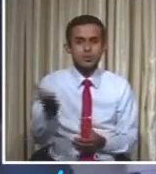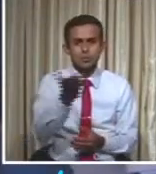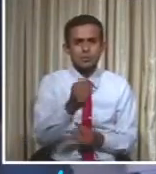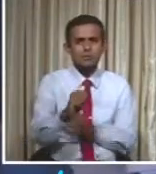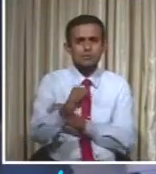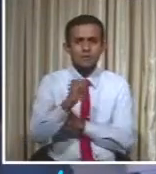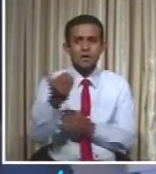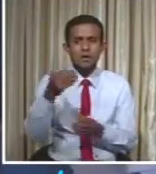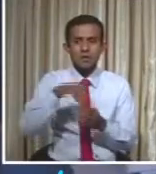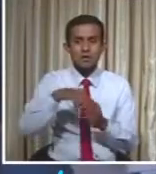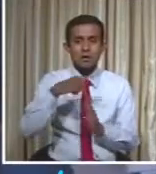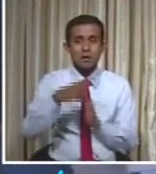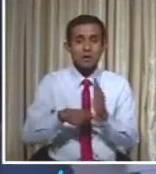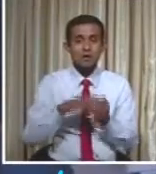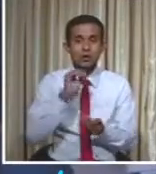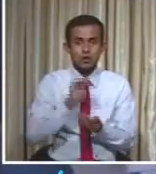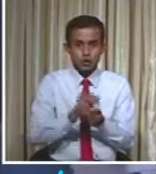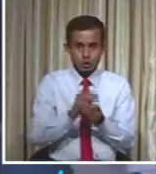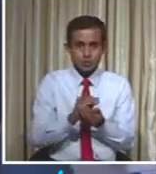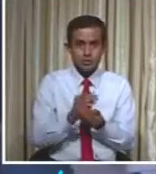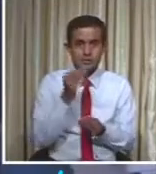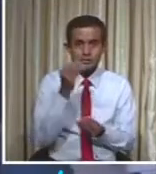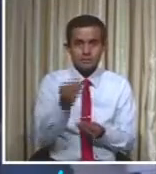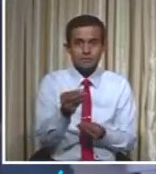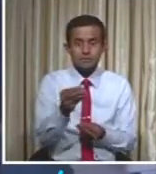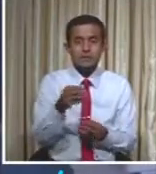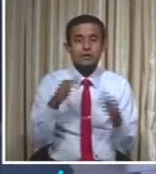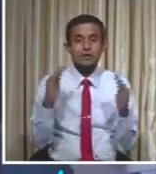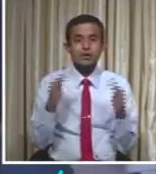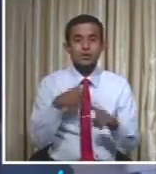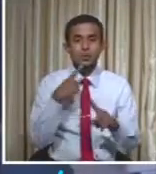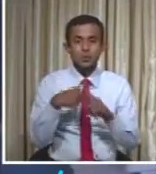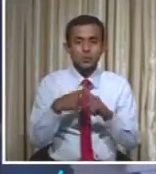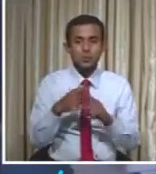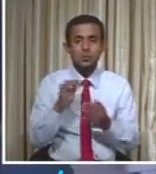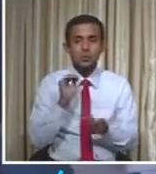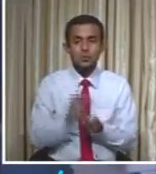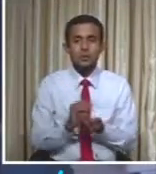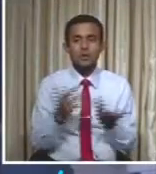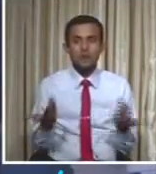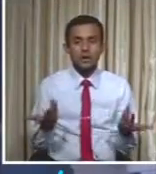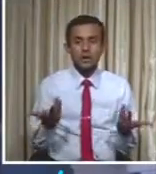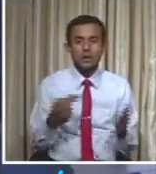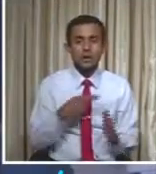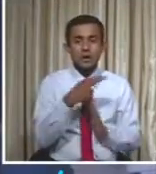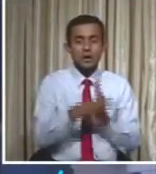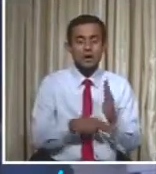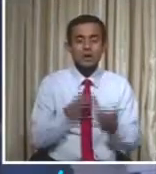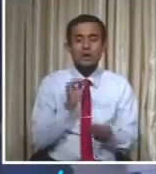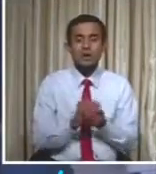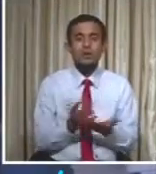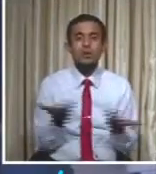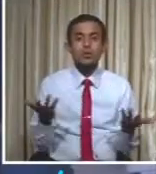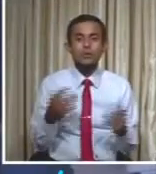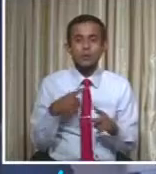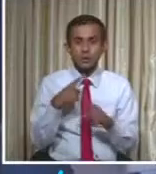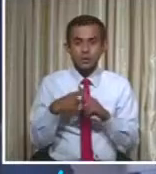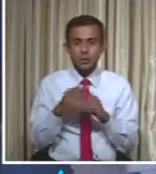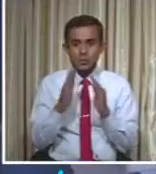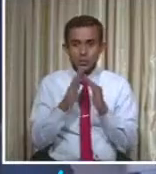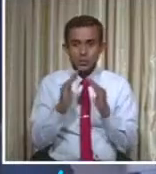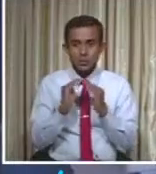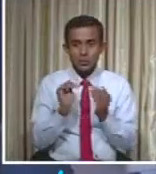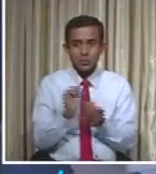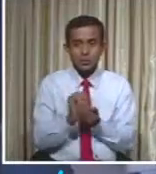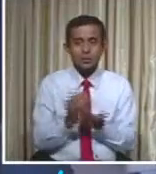ආවේ රටේ ජාතික ආරක්ෂාව සපයන්න. අද කුසි ආරක්ෂාවක් නැහැ. ජාතික ආරක්ෂාව කොහොමද සපයන්නේ? කුසි ආරක්ෂාව දී ගන්න